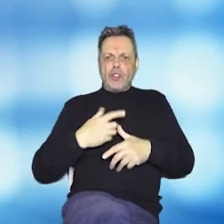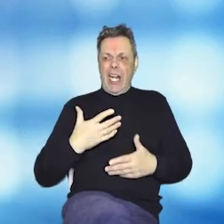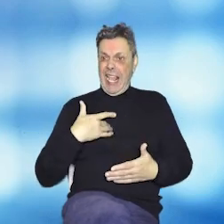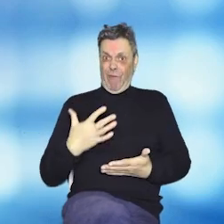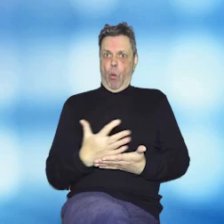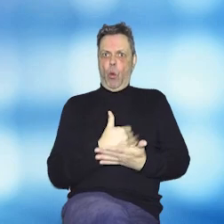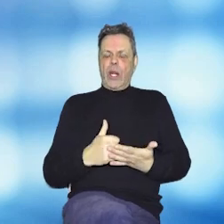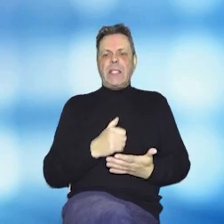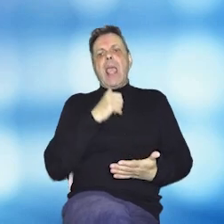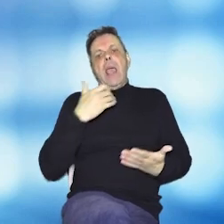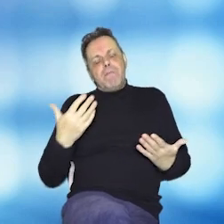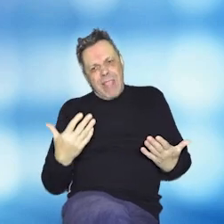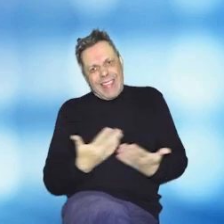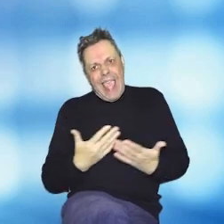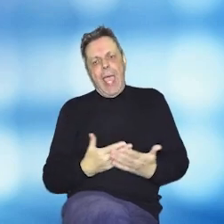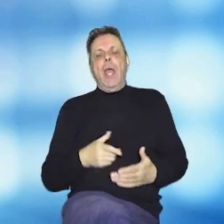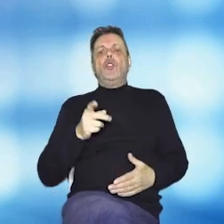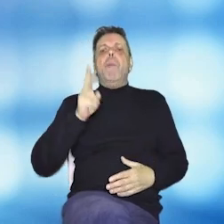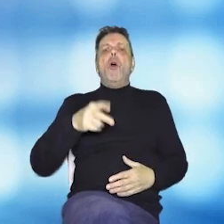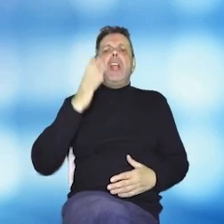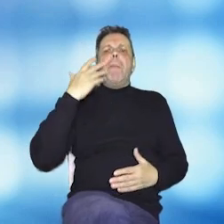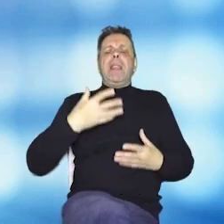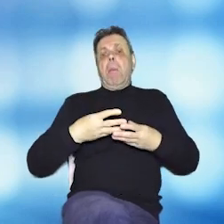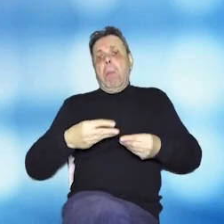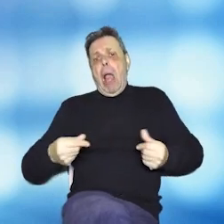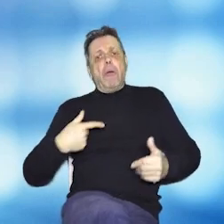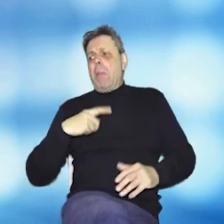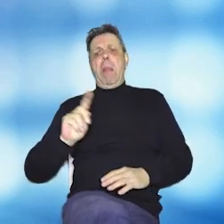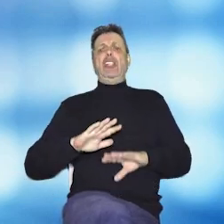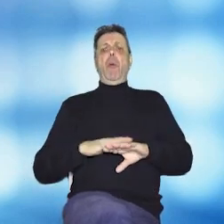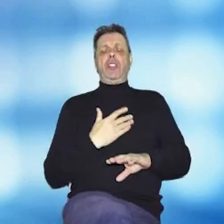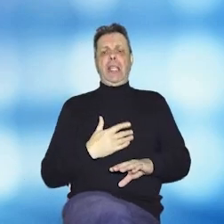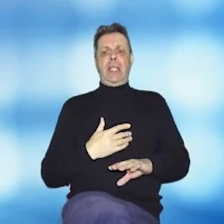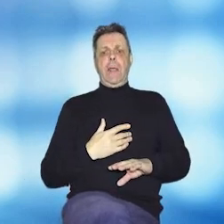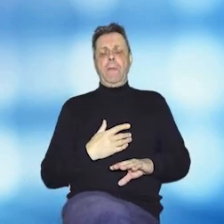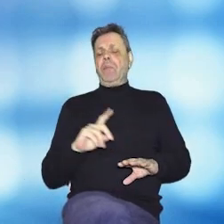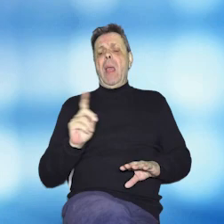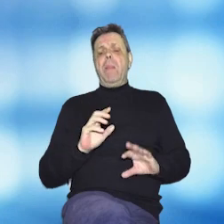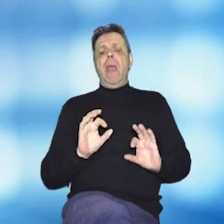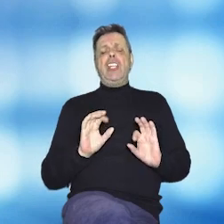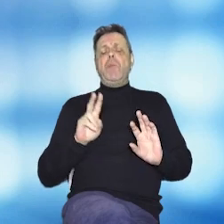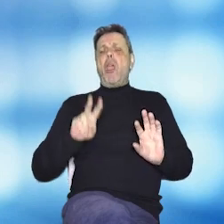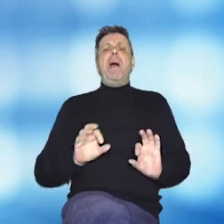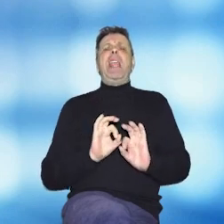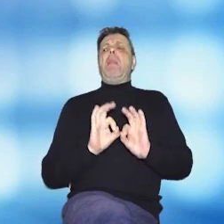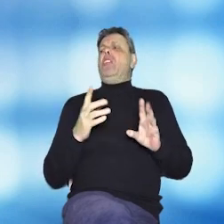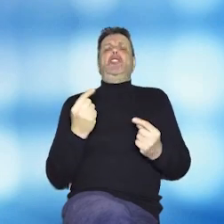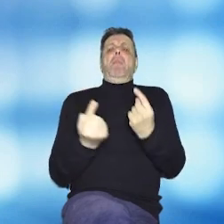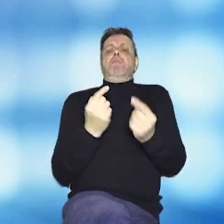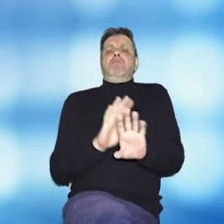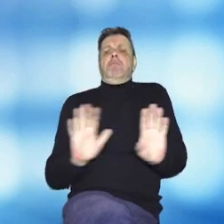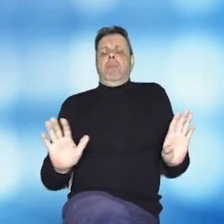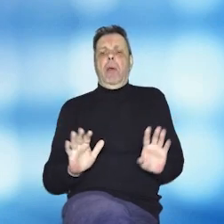svoju korist, prilikom čega to može biti toliko blago da mi to nećemo ni primijetiti. Dakle, nećemo imati apsolutno nikakvih